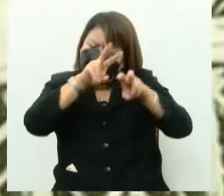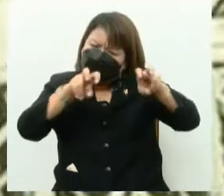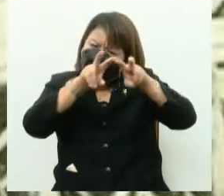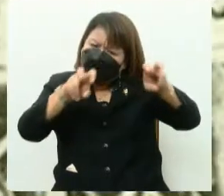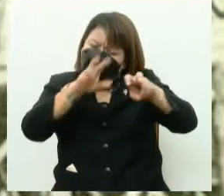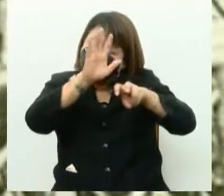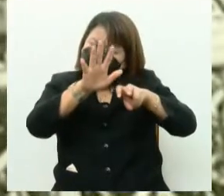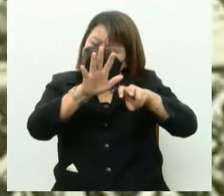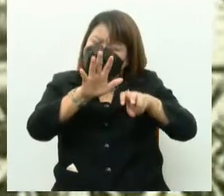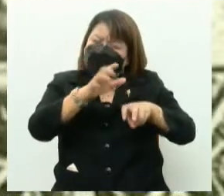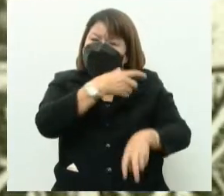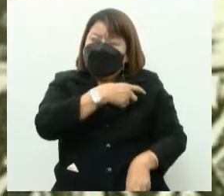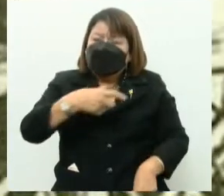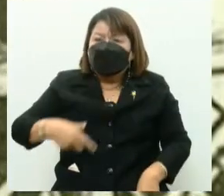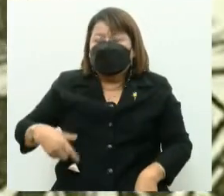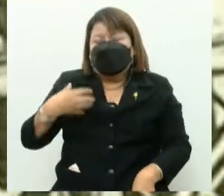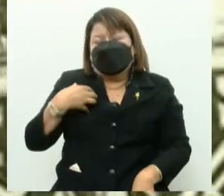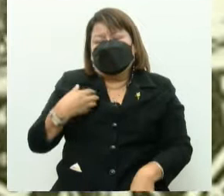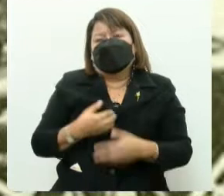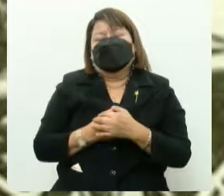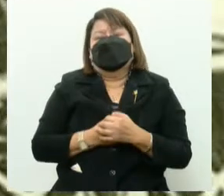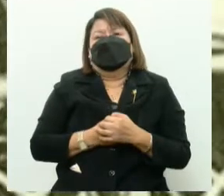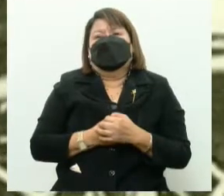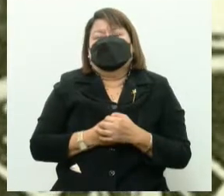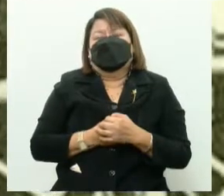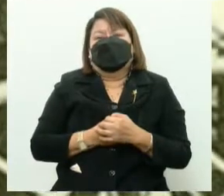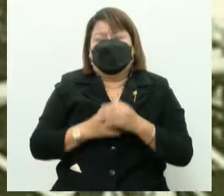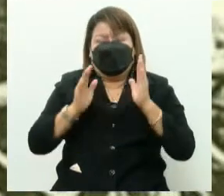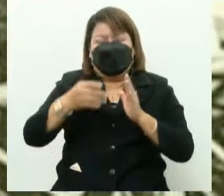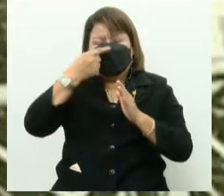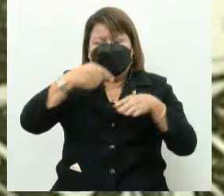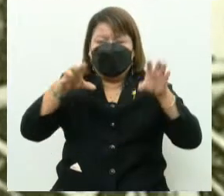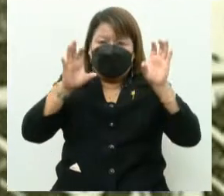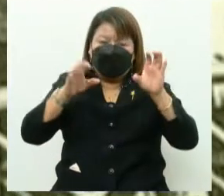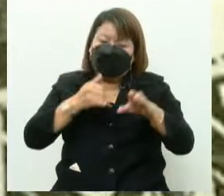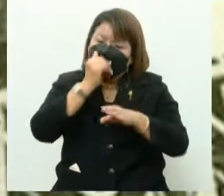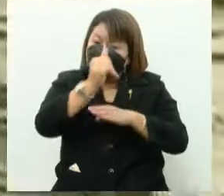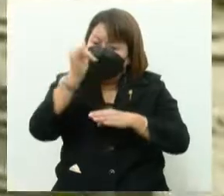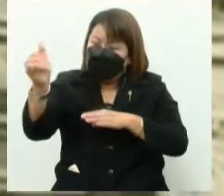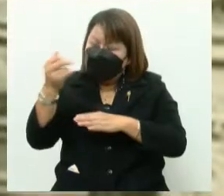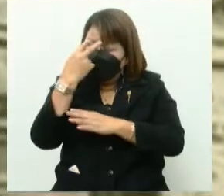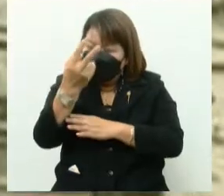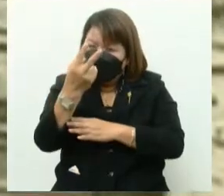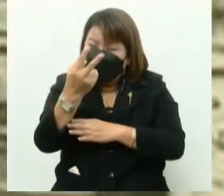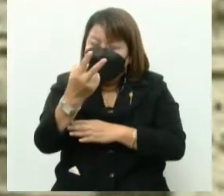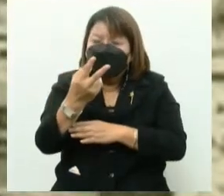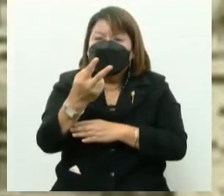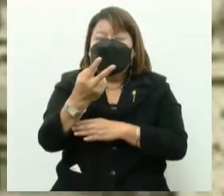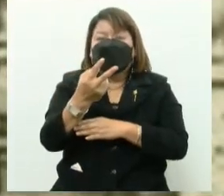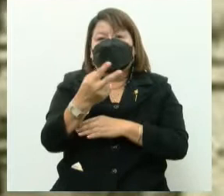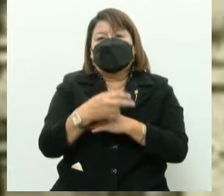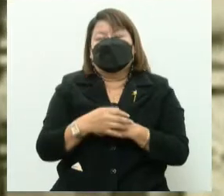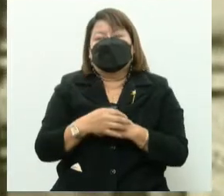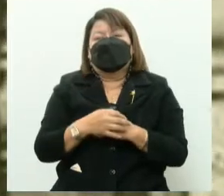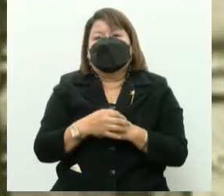บรมวงศ์เธอกรมพระยาดำรงราชานุภาพเมื่อคราวเสด็จตรวจโบราณวัตถุสถานในมณฑลราชสีม